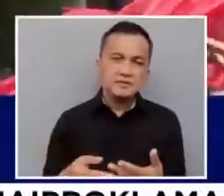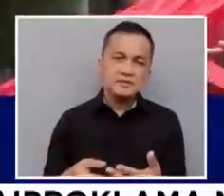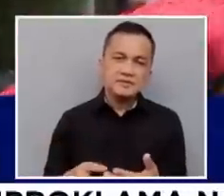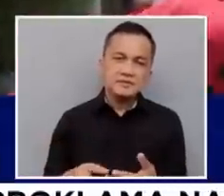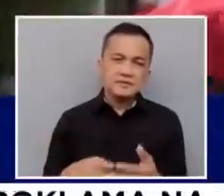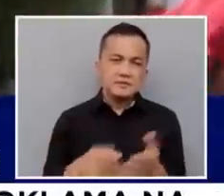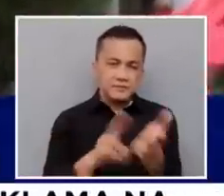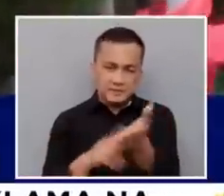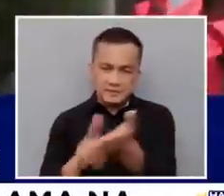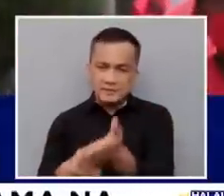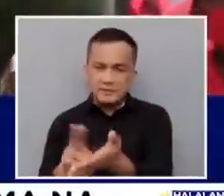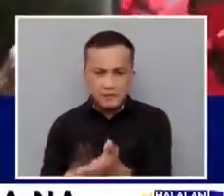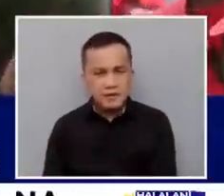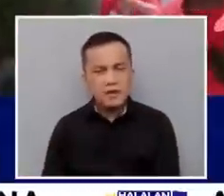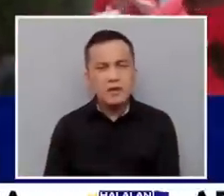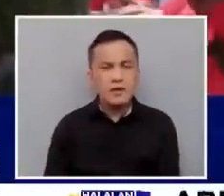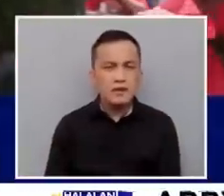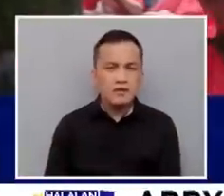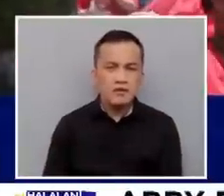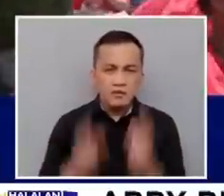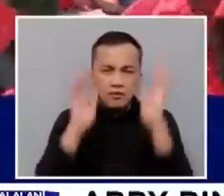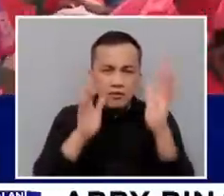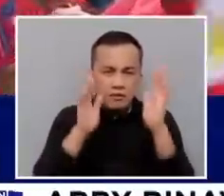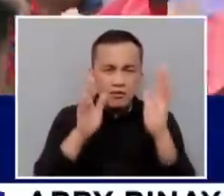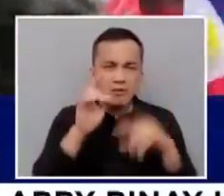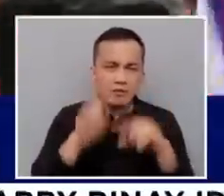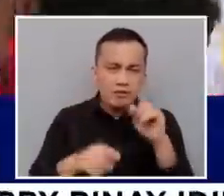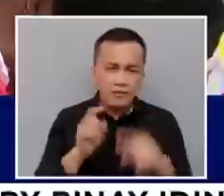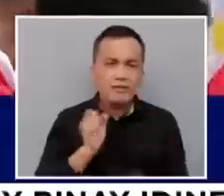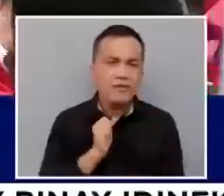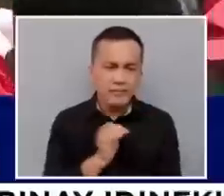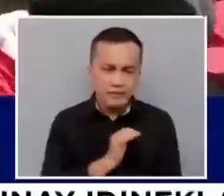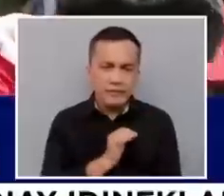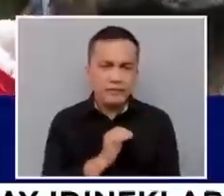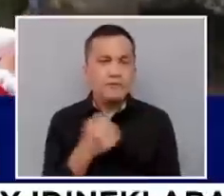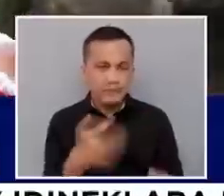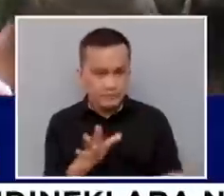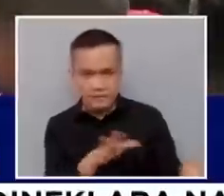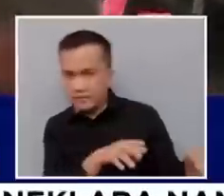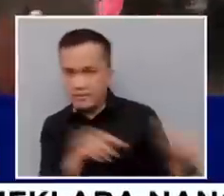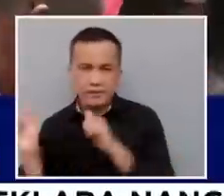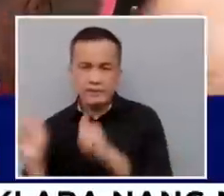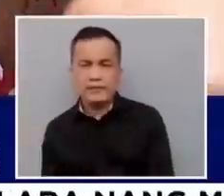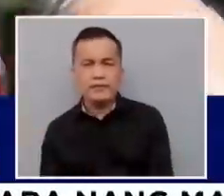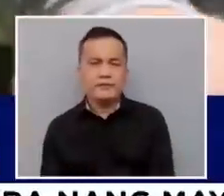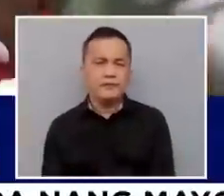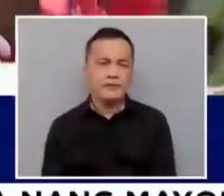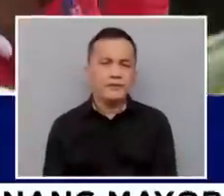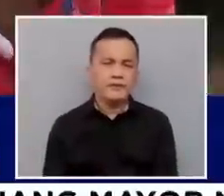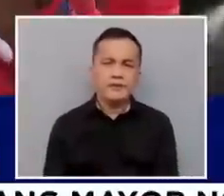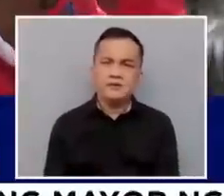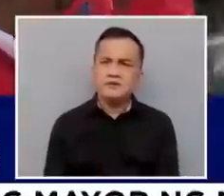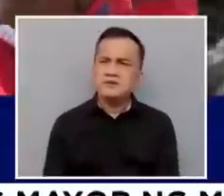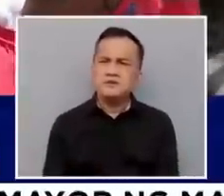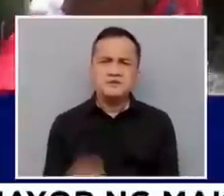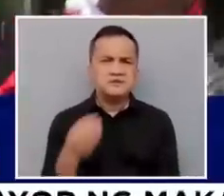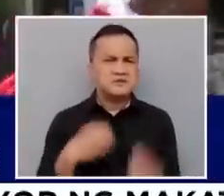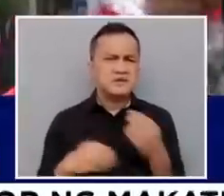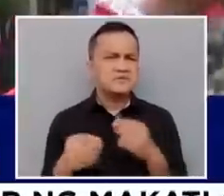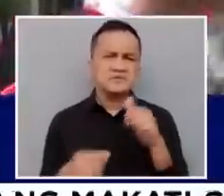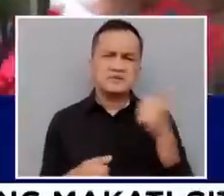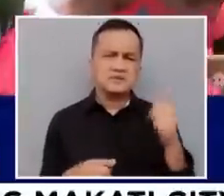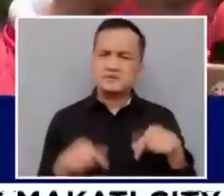autographs, pag-uusap sa mga staff at ilang kaibigan, ay umalis na rin sila. So, salo-salo happened elsewhere, but not dito